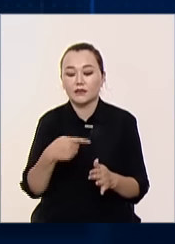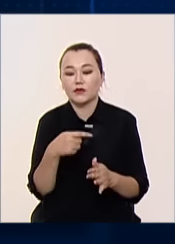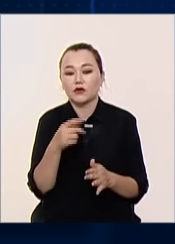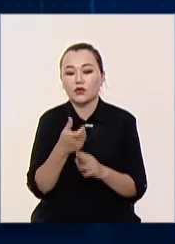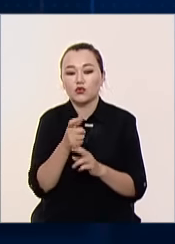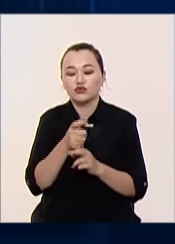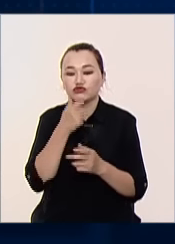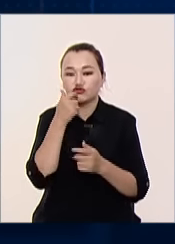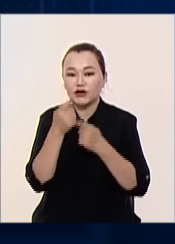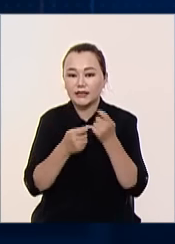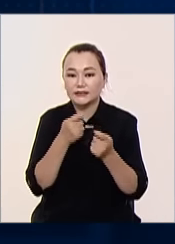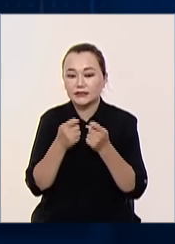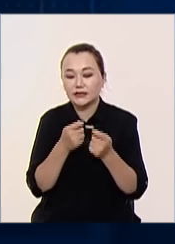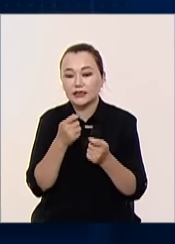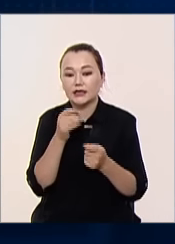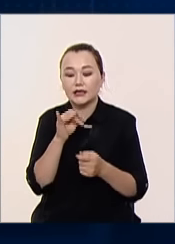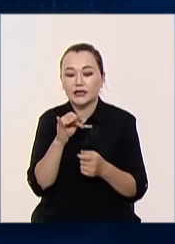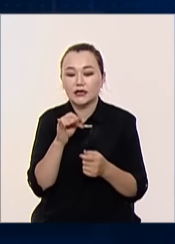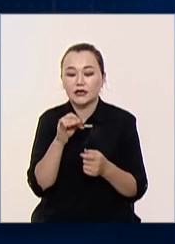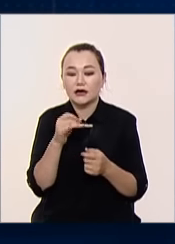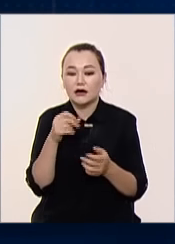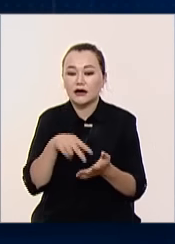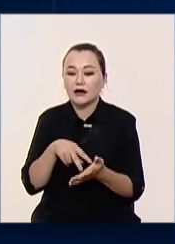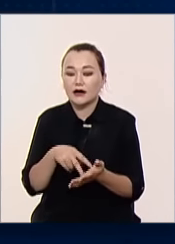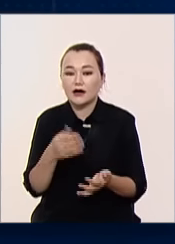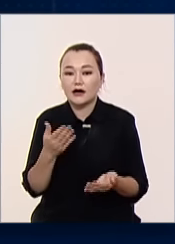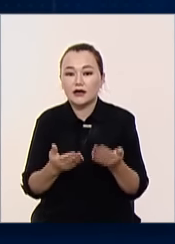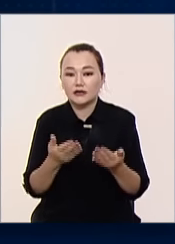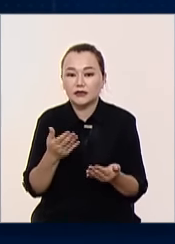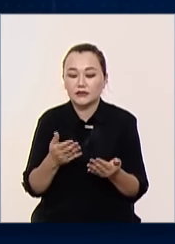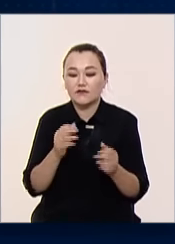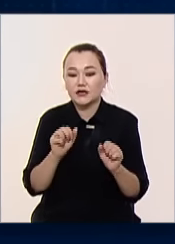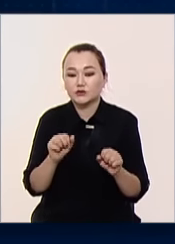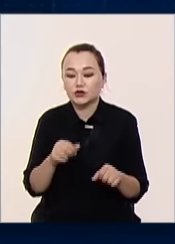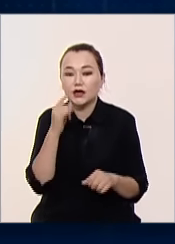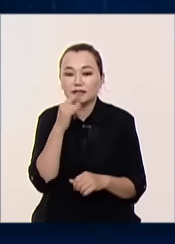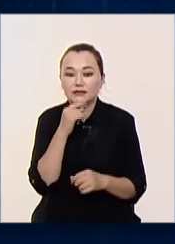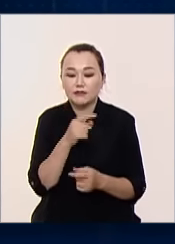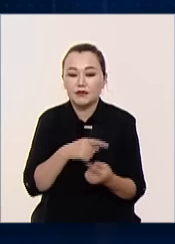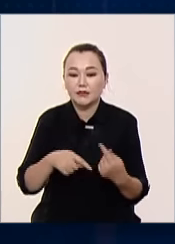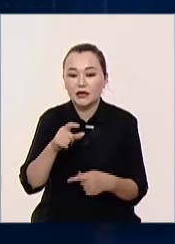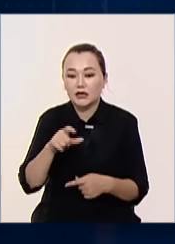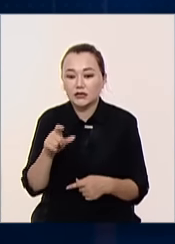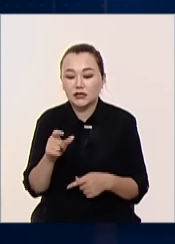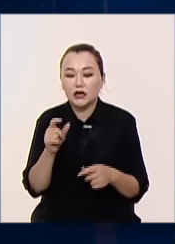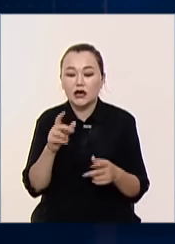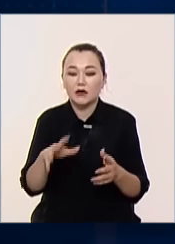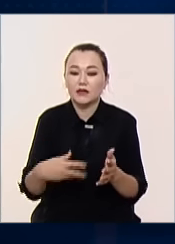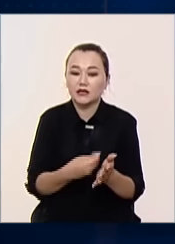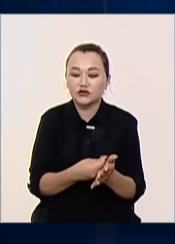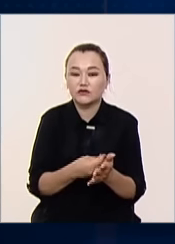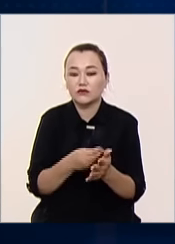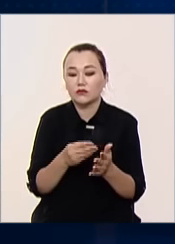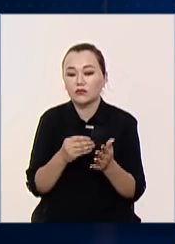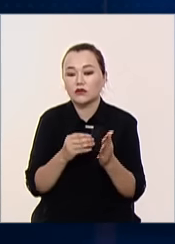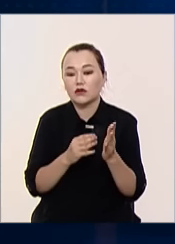очень тщательно и скрупулезно оценить возможности казахстанских предпринимателей оплачивать